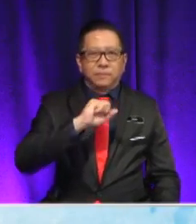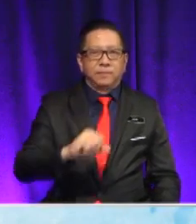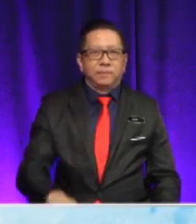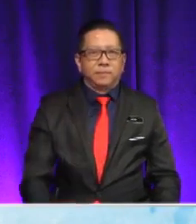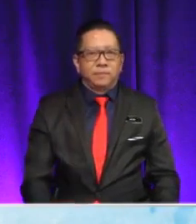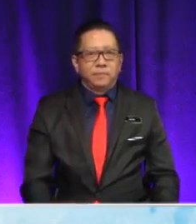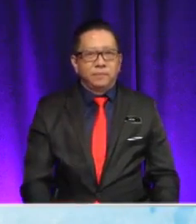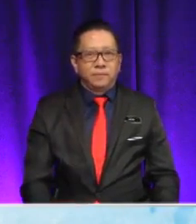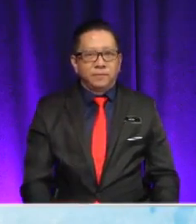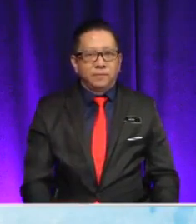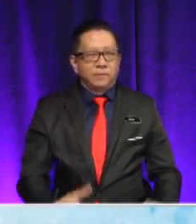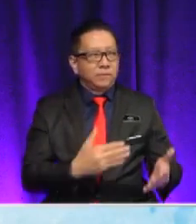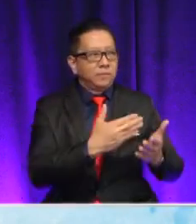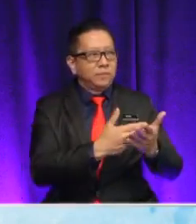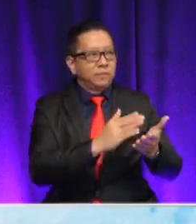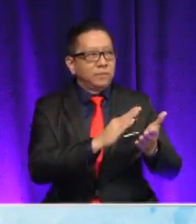cair